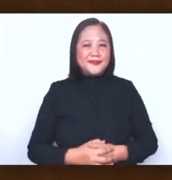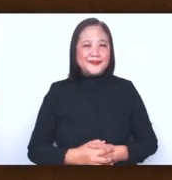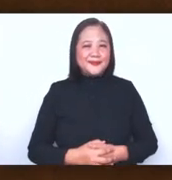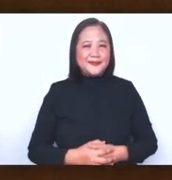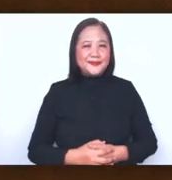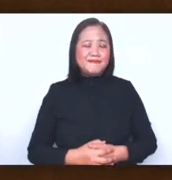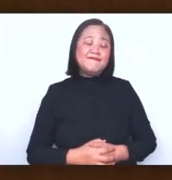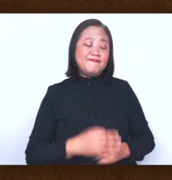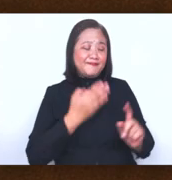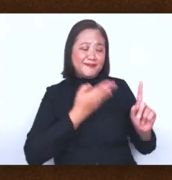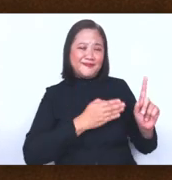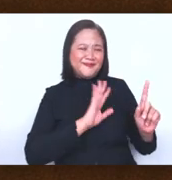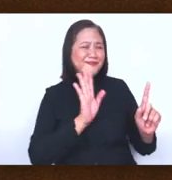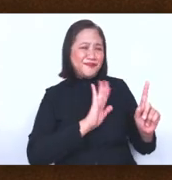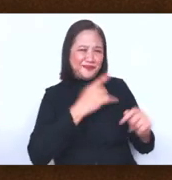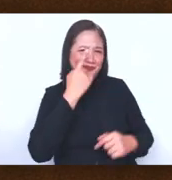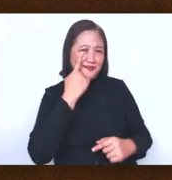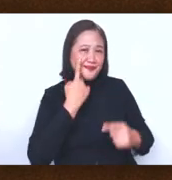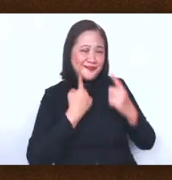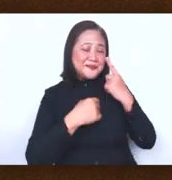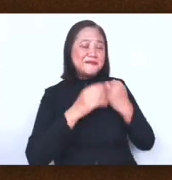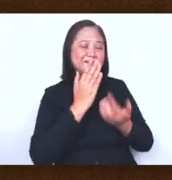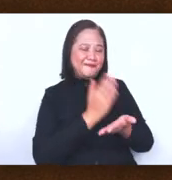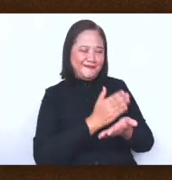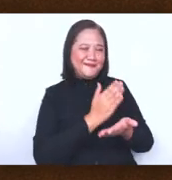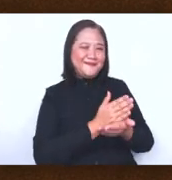Huwag ka nang umiyak, Kia.